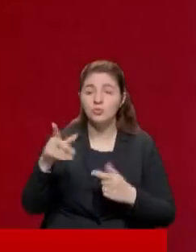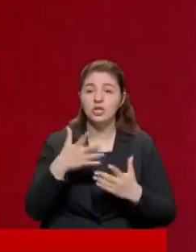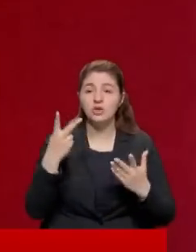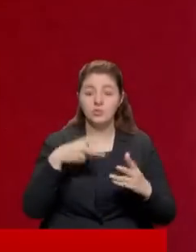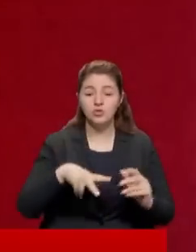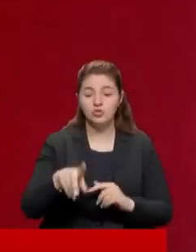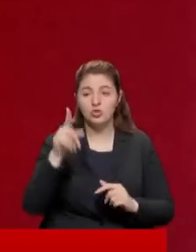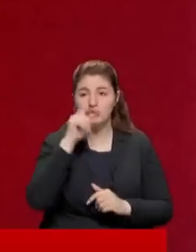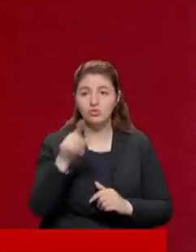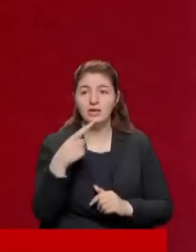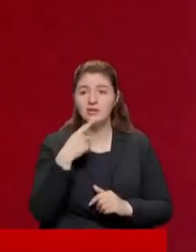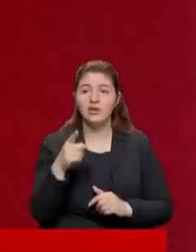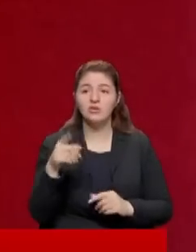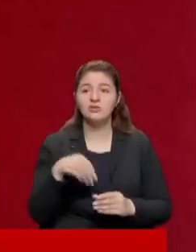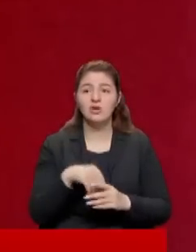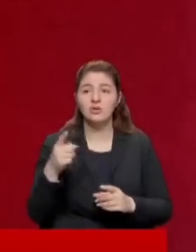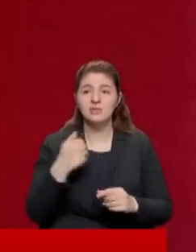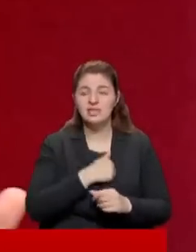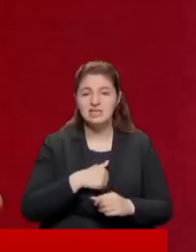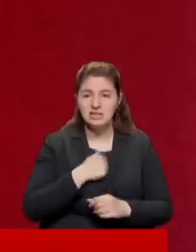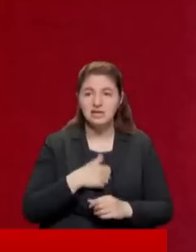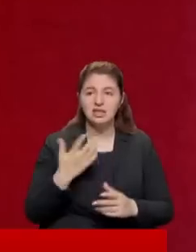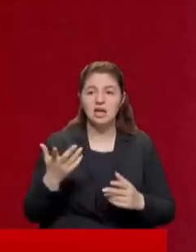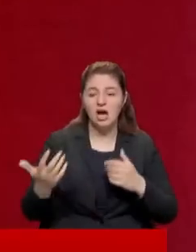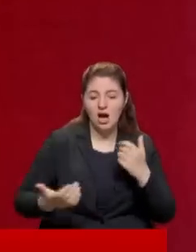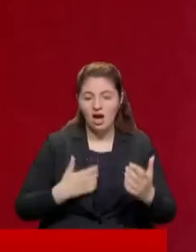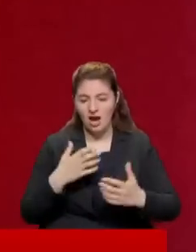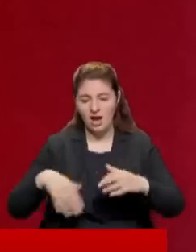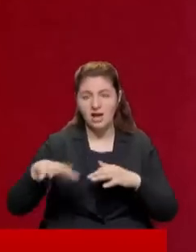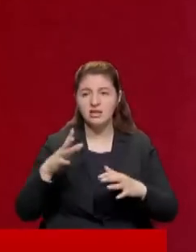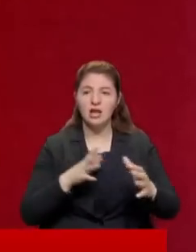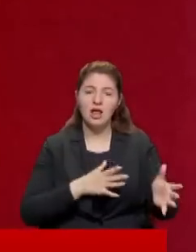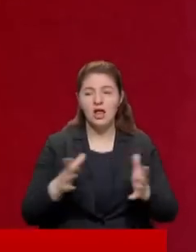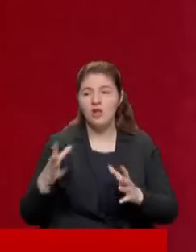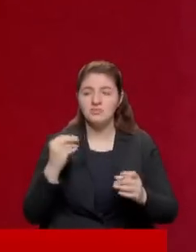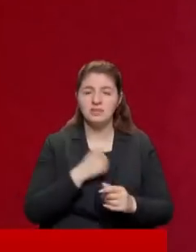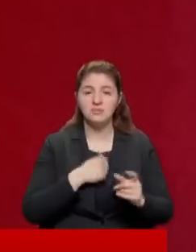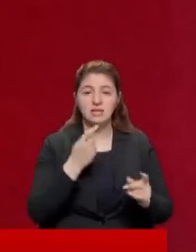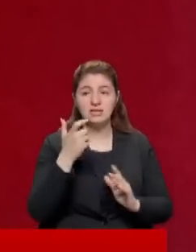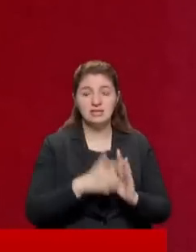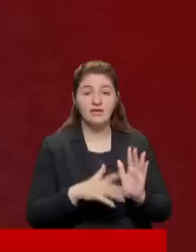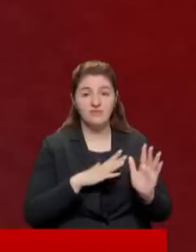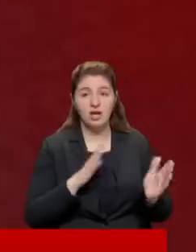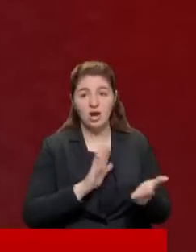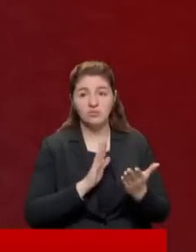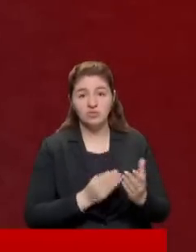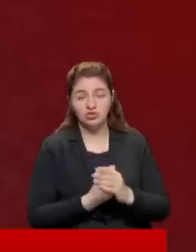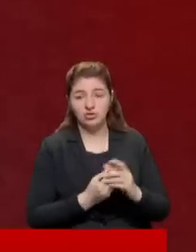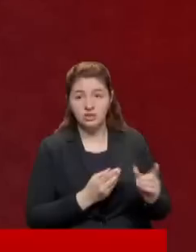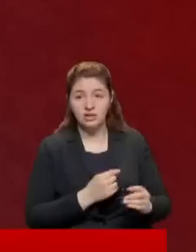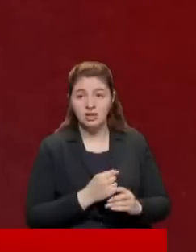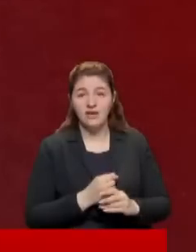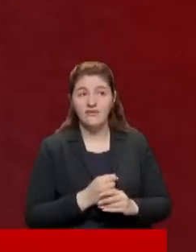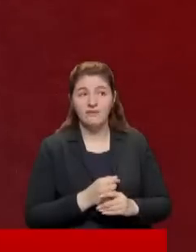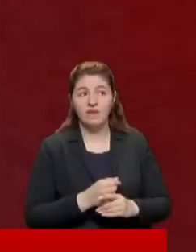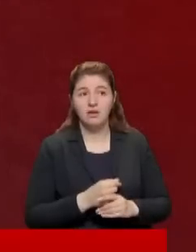akım yüzünden diyor. Onun için o bir kızgınlık, hareket eden bir kızgınlık. Bir liste var karşımıza çıktı